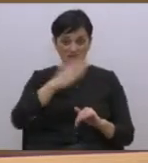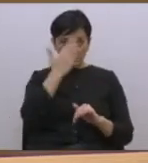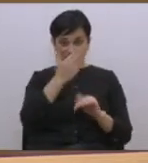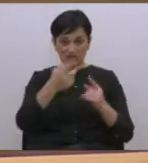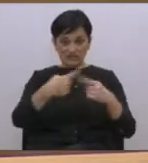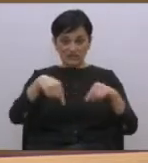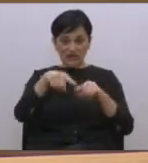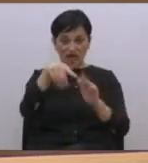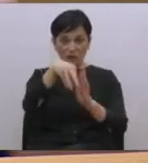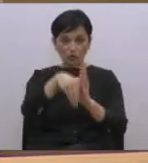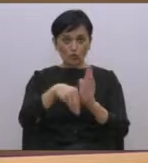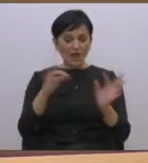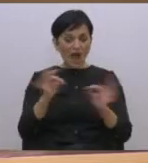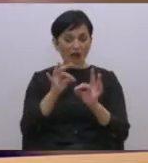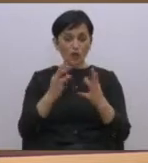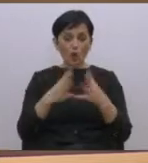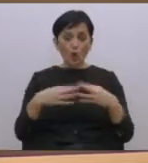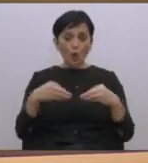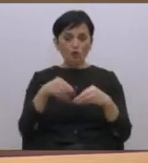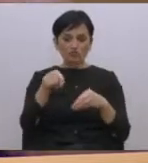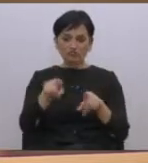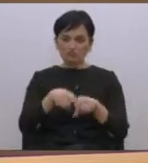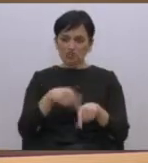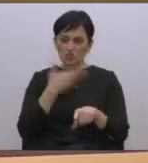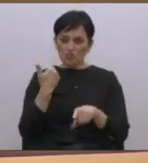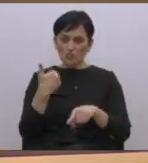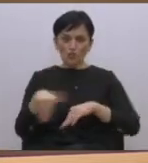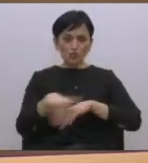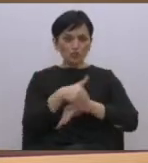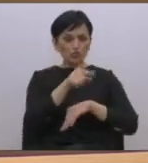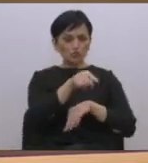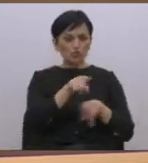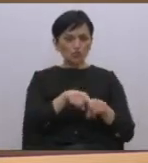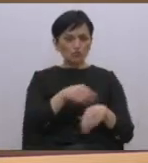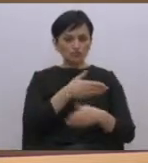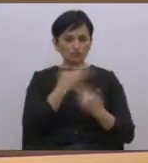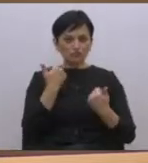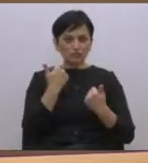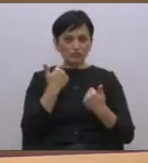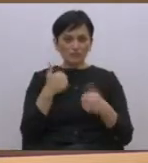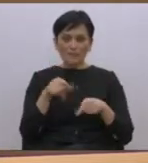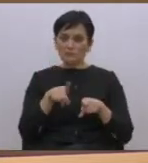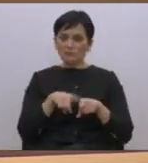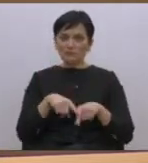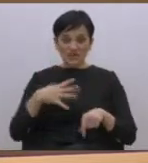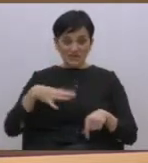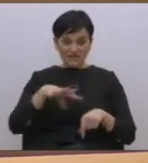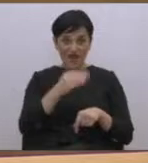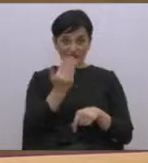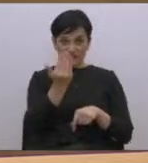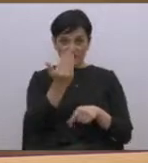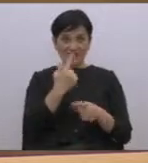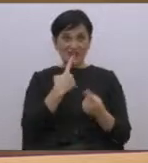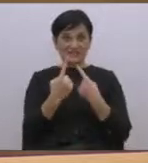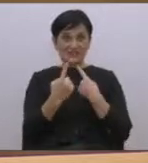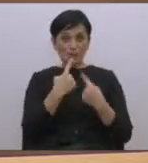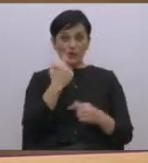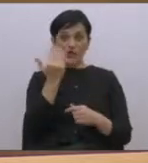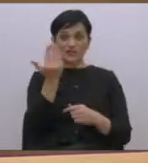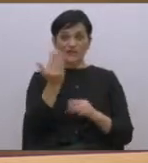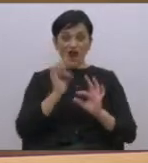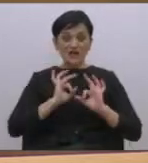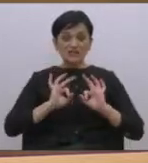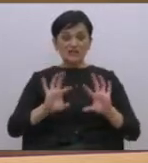vași. Aras sodes, arts o jach și mosula, arts cucea și ar mosula. Dar mase am cu ecana și rugurți cu enac sau vreodit rugurți cu enac ar muat